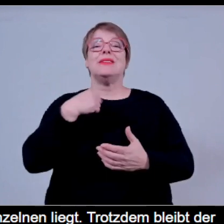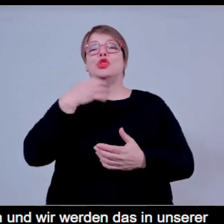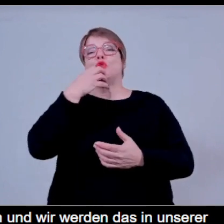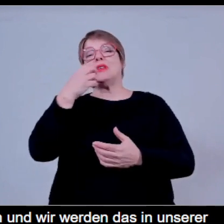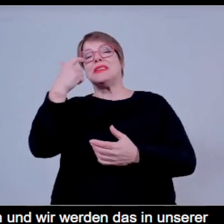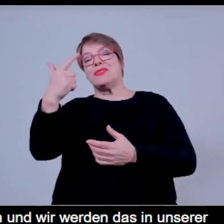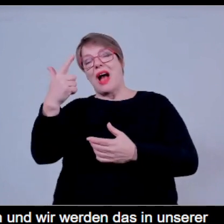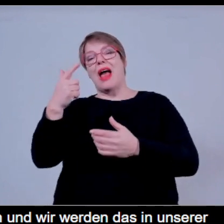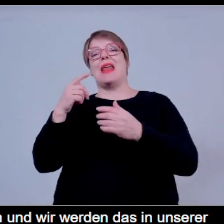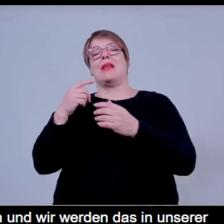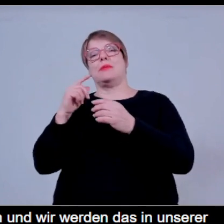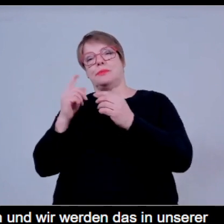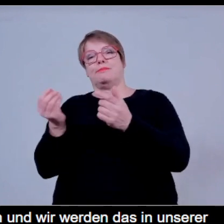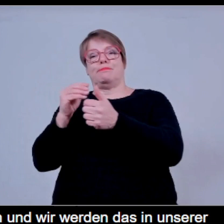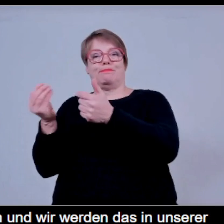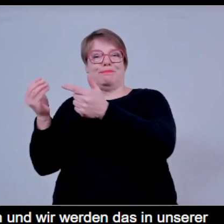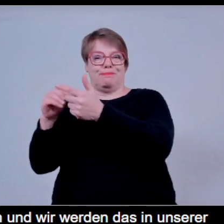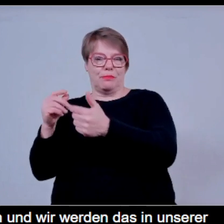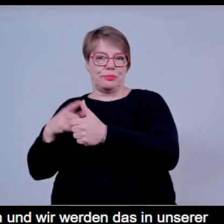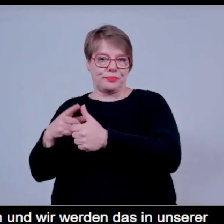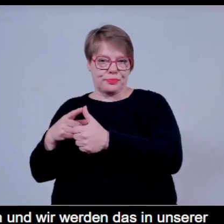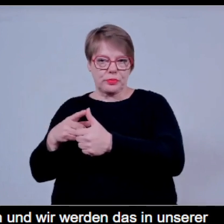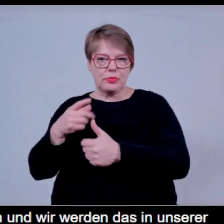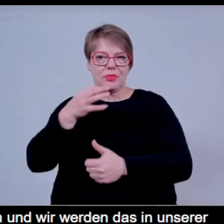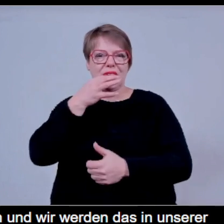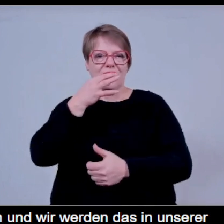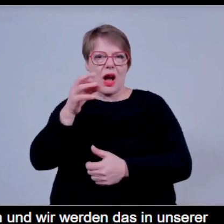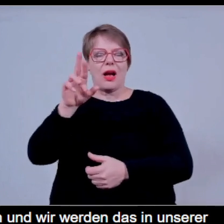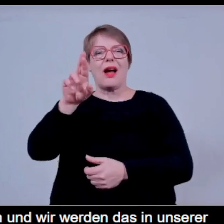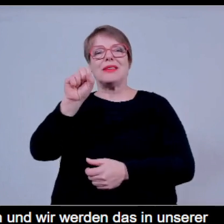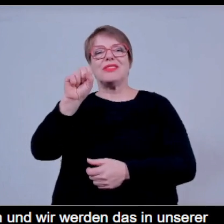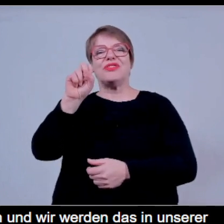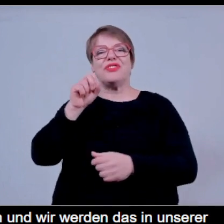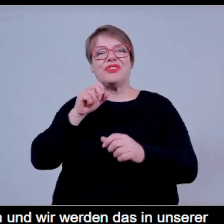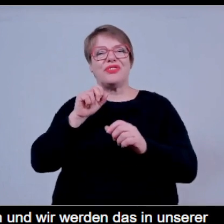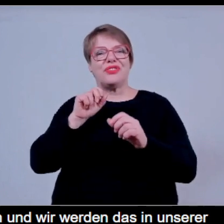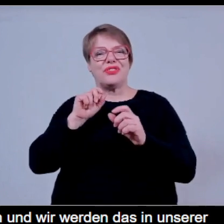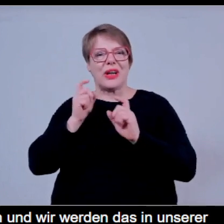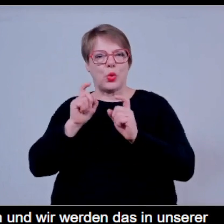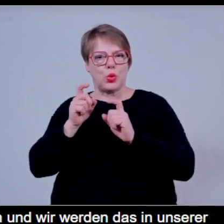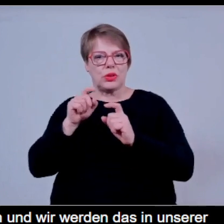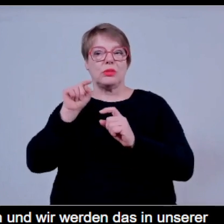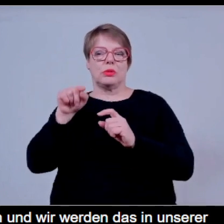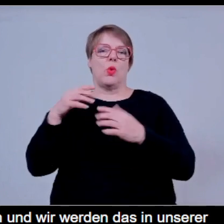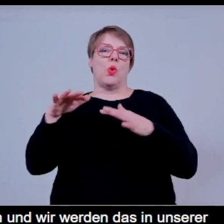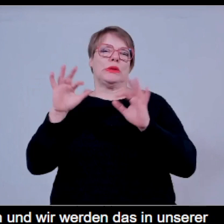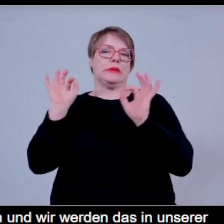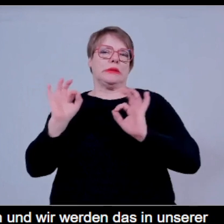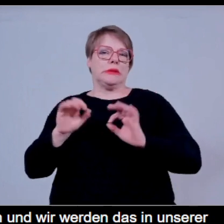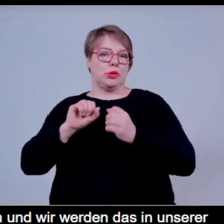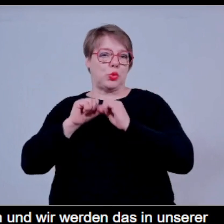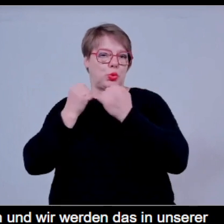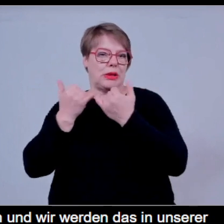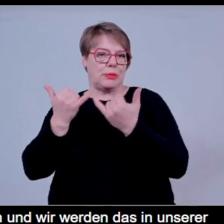Wobei ich mit dem Instrument immer sehr vorsichtig bin. Das kann nur die Ausnahme sein, weil das Personal ja eigentlich geschützt werden soll. Aber in dieser